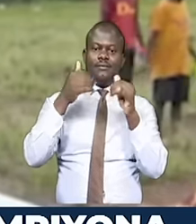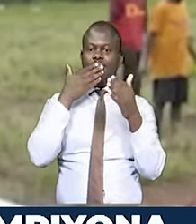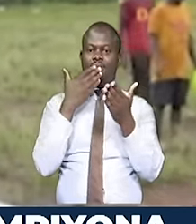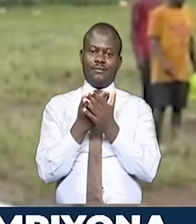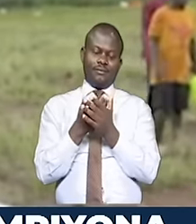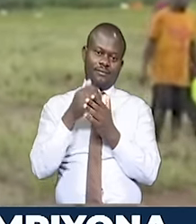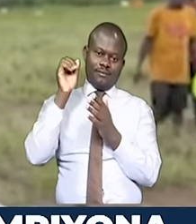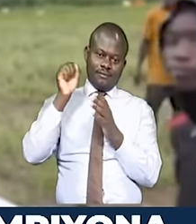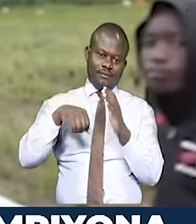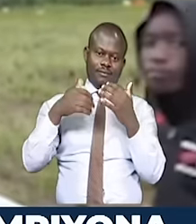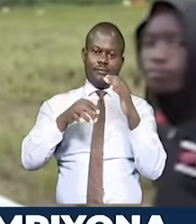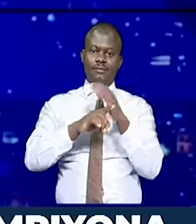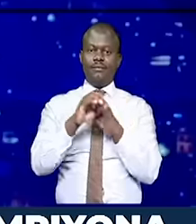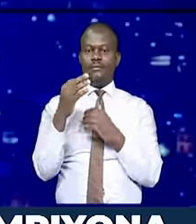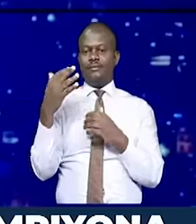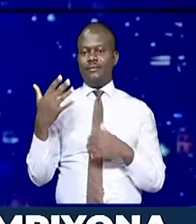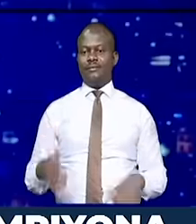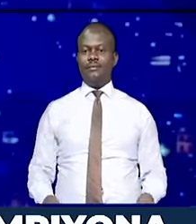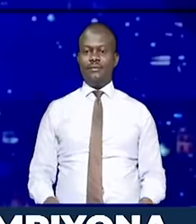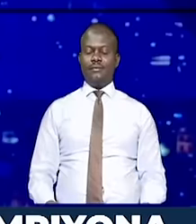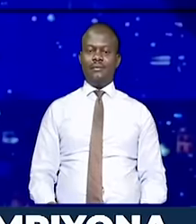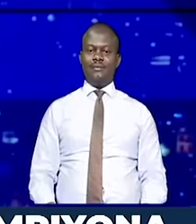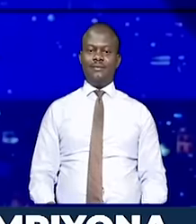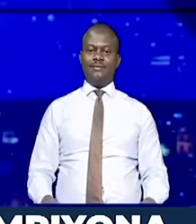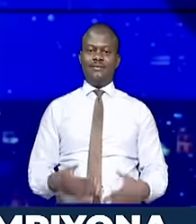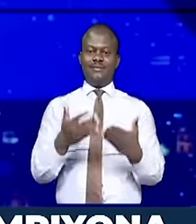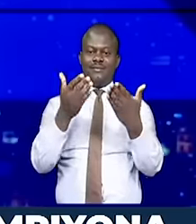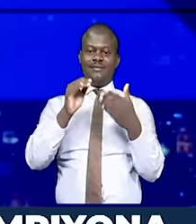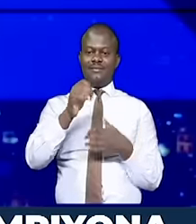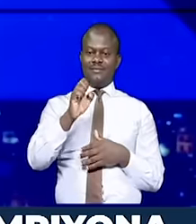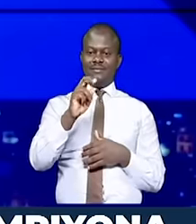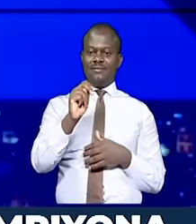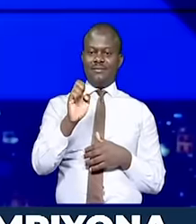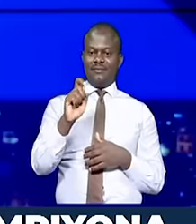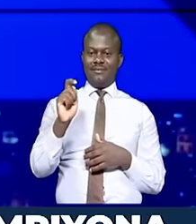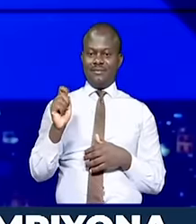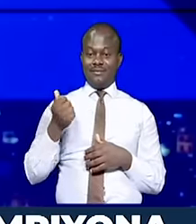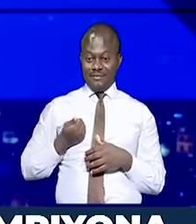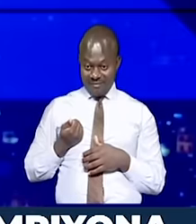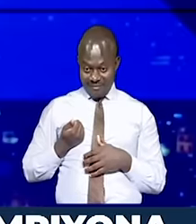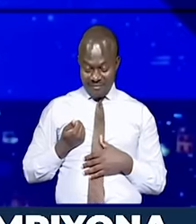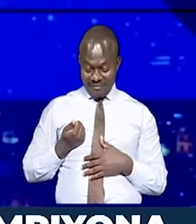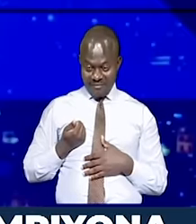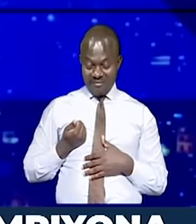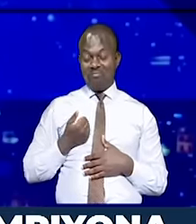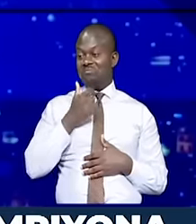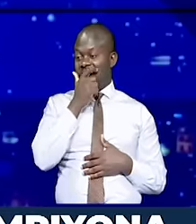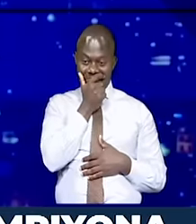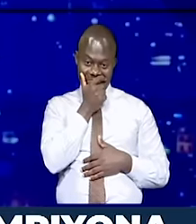mbashe gutsinda ibitego 35 Oni Jeanette umukobwa yego abo